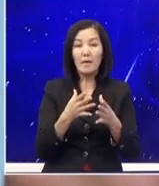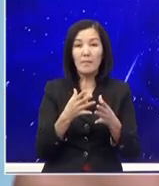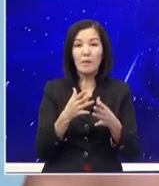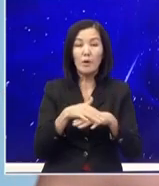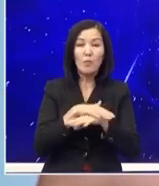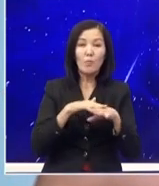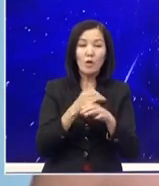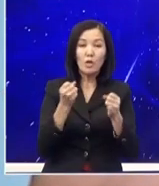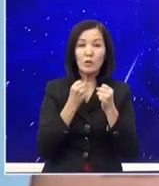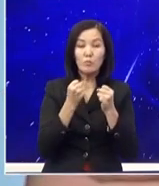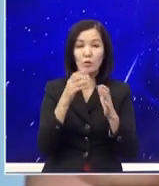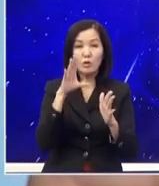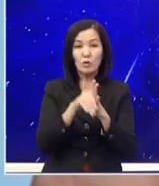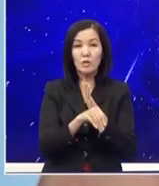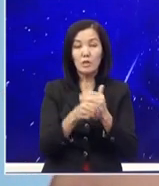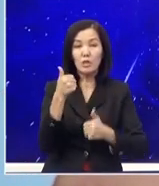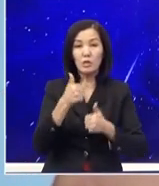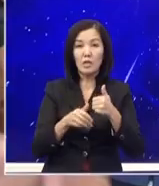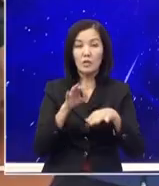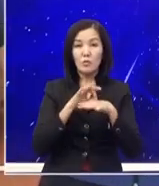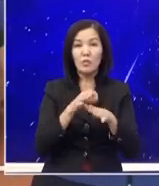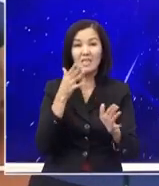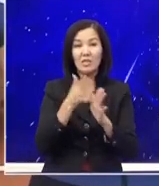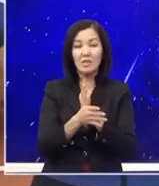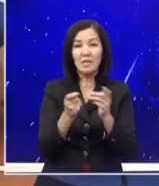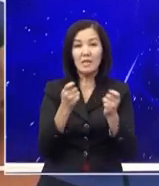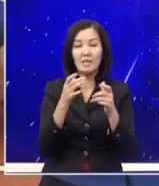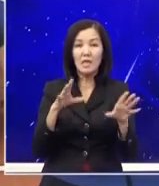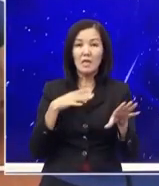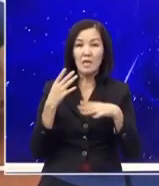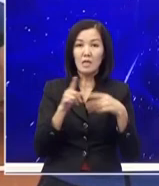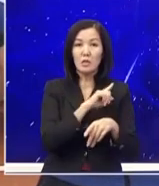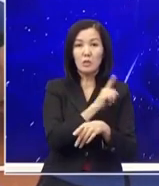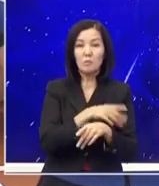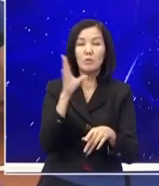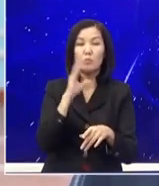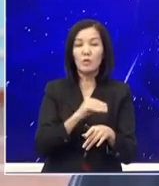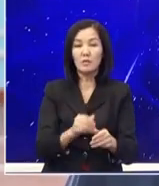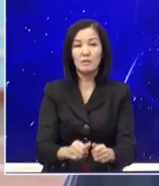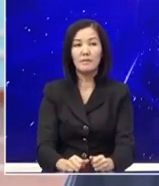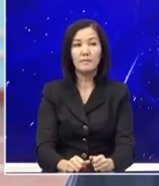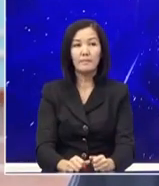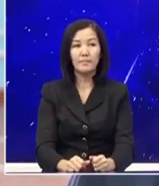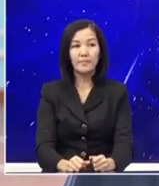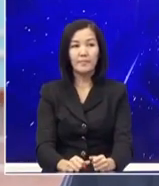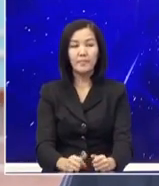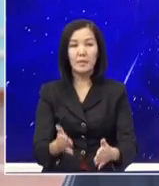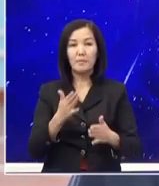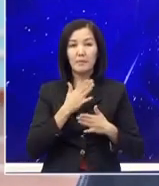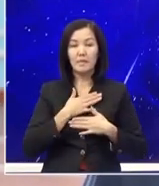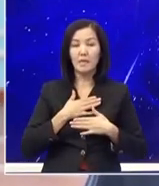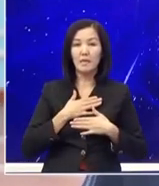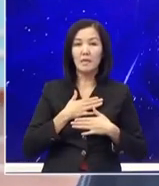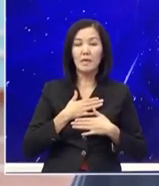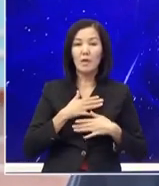бұқаралық спорт түріне жатады. Жарыс өткізсең, шығыны аз, дайындалсаң шымыр боласың дейді маман. Біздің ауданымызға